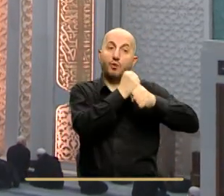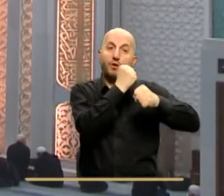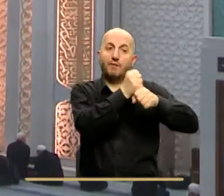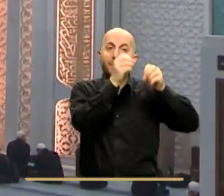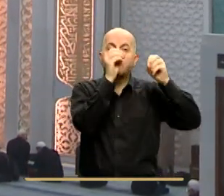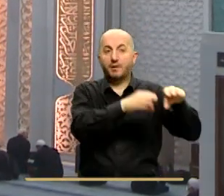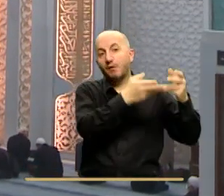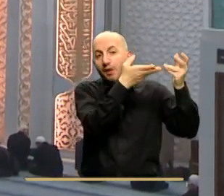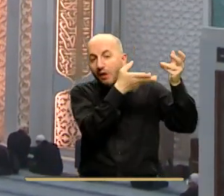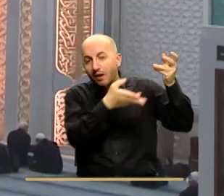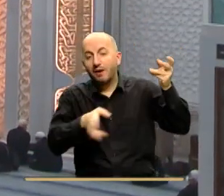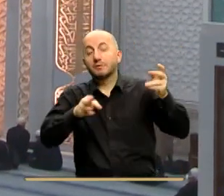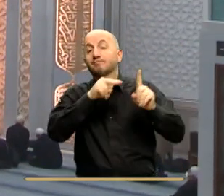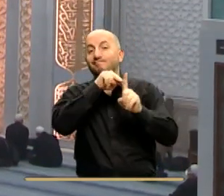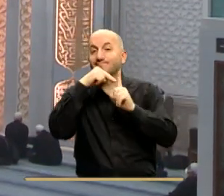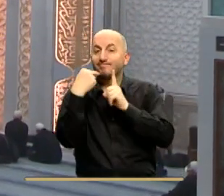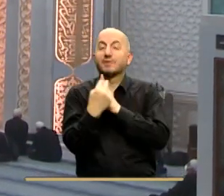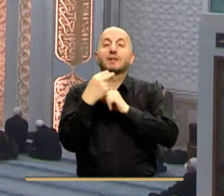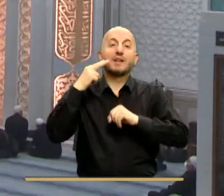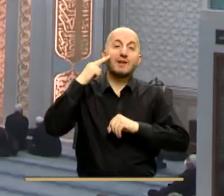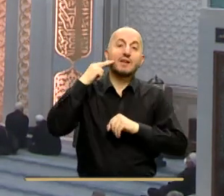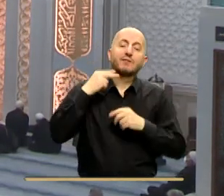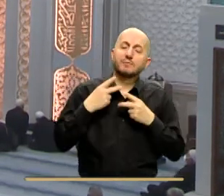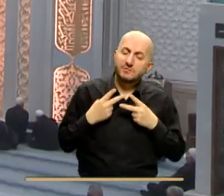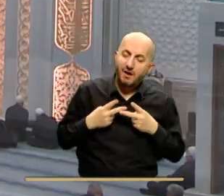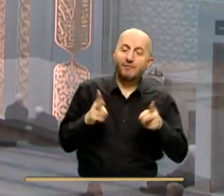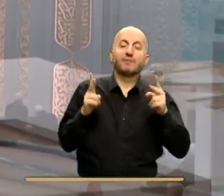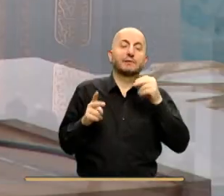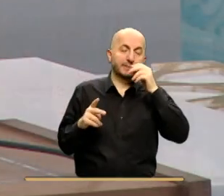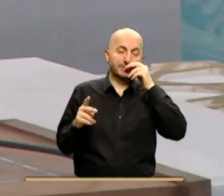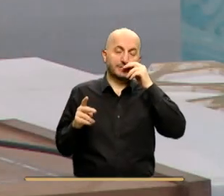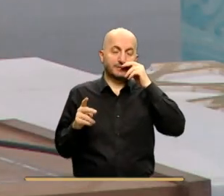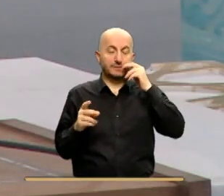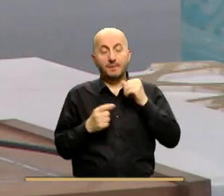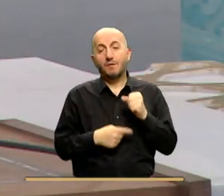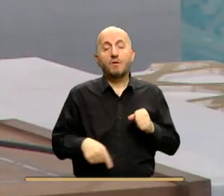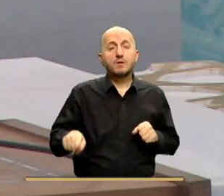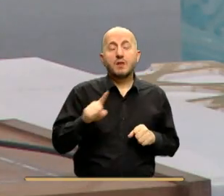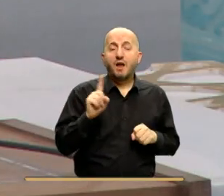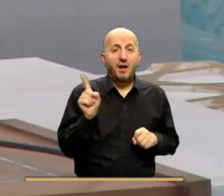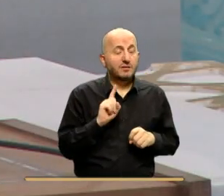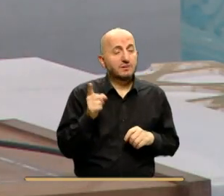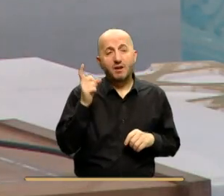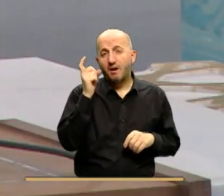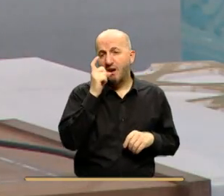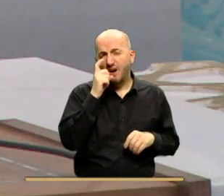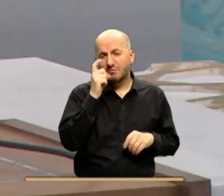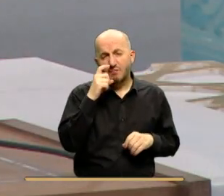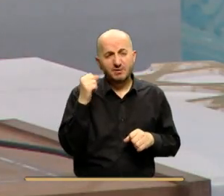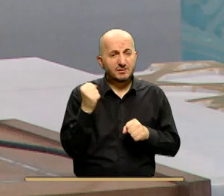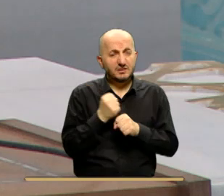o sahabe-i kiram efendilerimizi affetti. Onlara asla kaba,